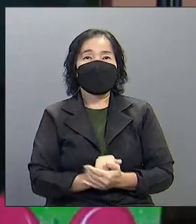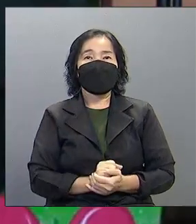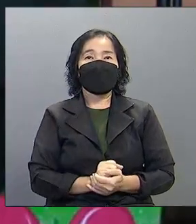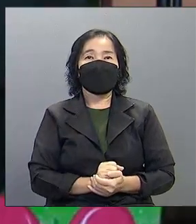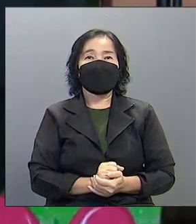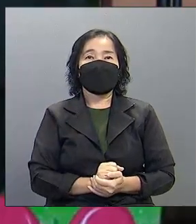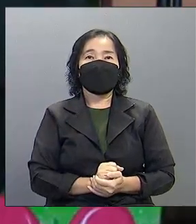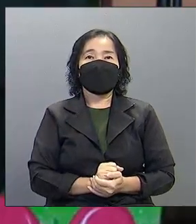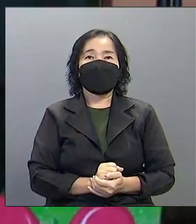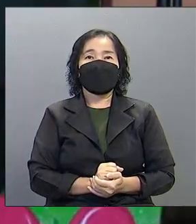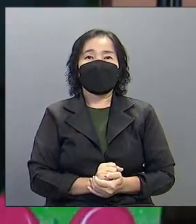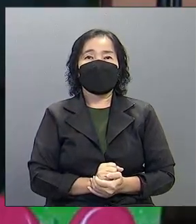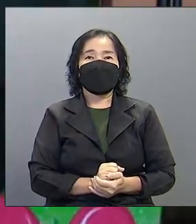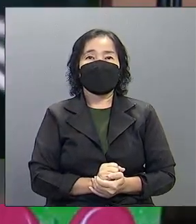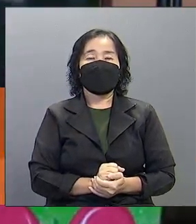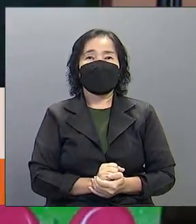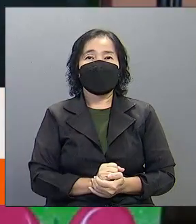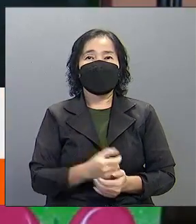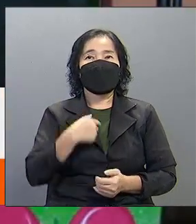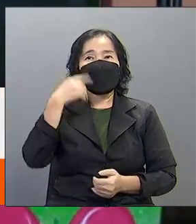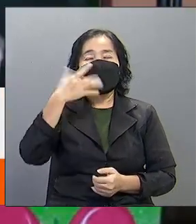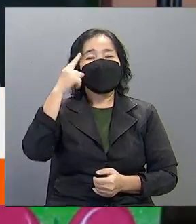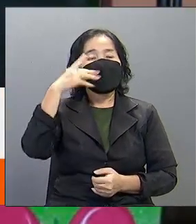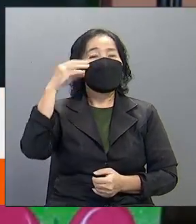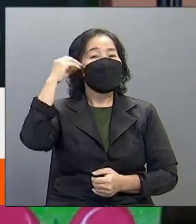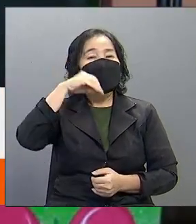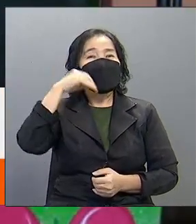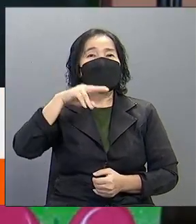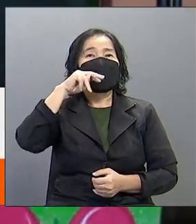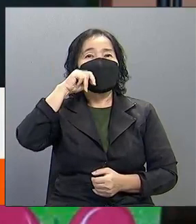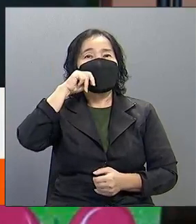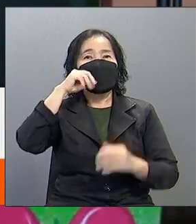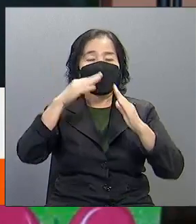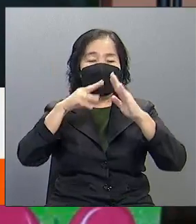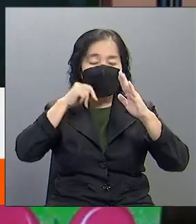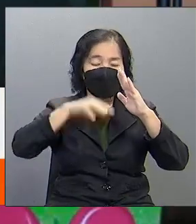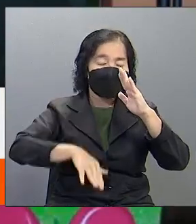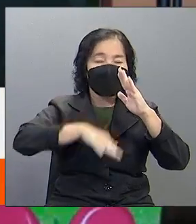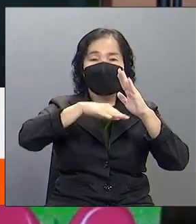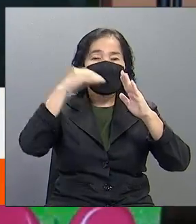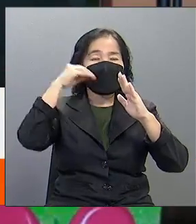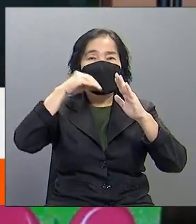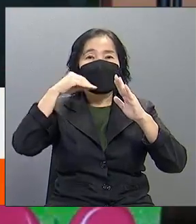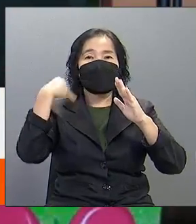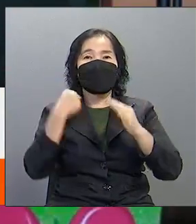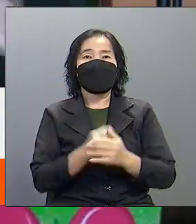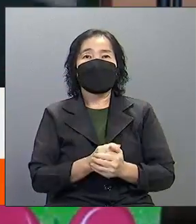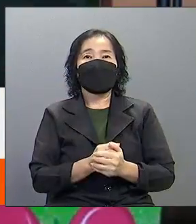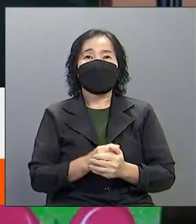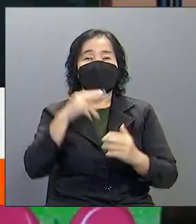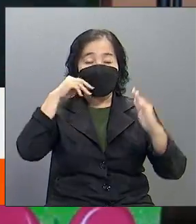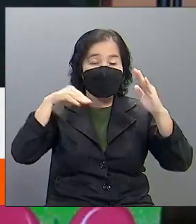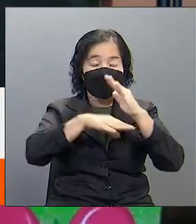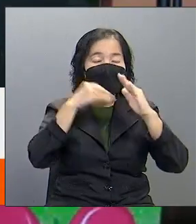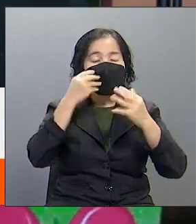พอน้ำเริ่มน้ำน้เริ่มเข้ามาก็เตรยมนงร้านตั้งนั่งร้านไ้ก่อนพอน้ำข้าวาน